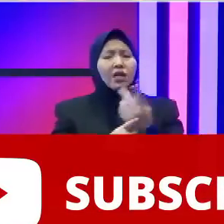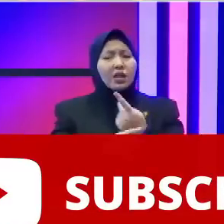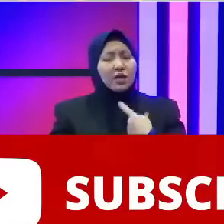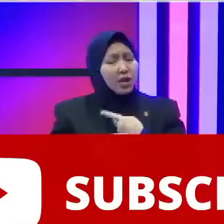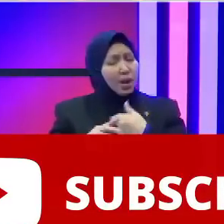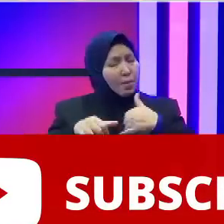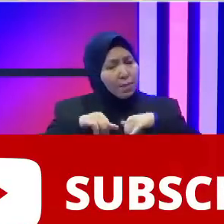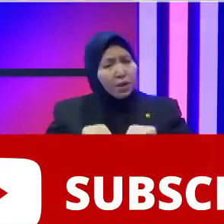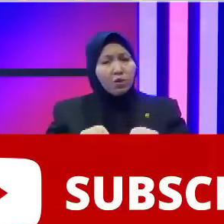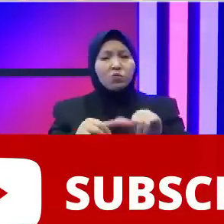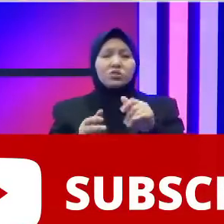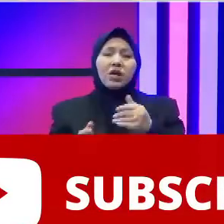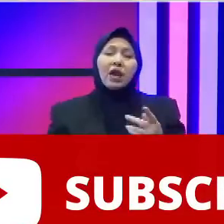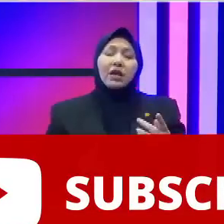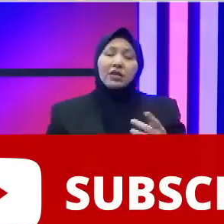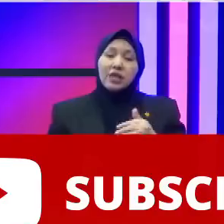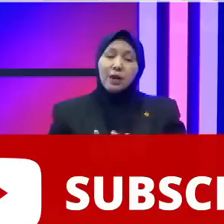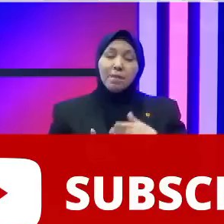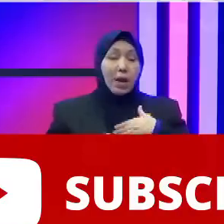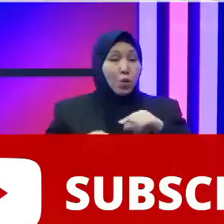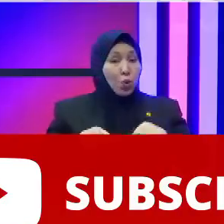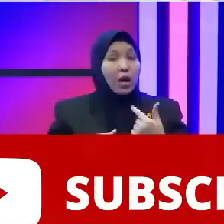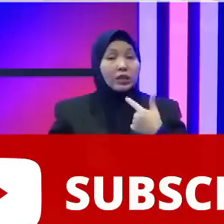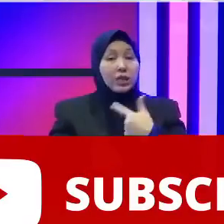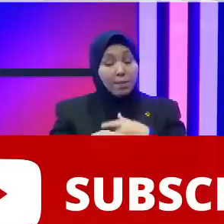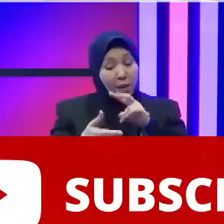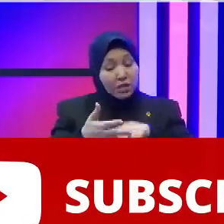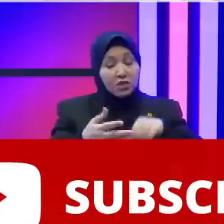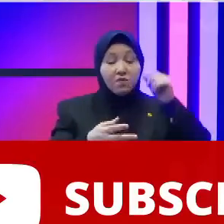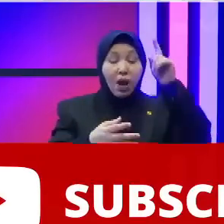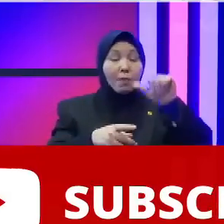lagi My Quran Time, baca, faham, amal.